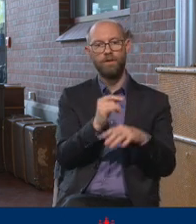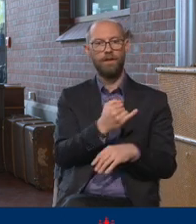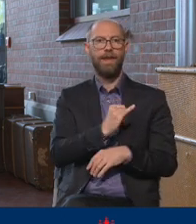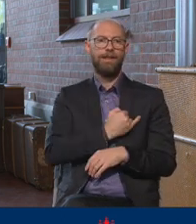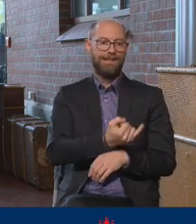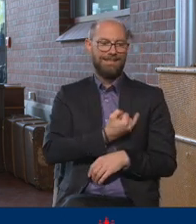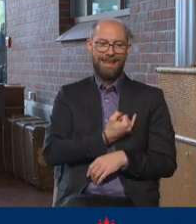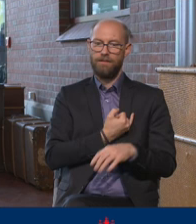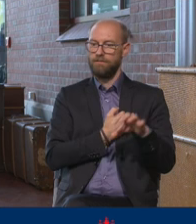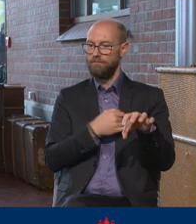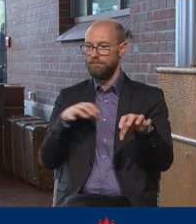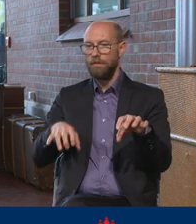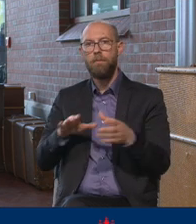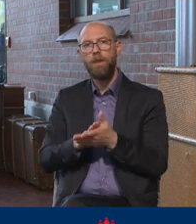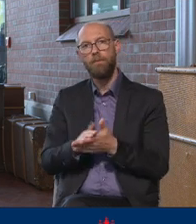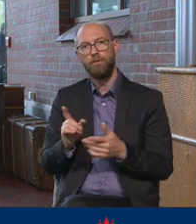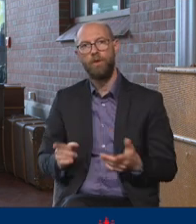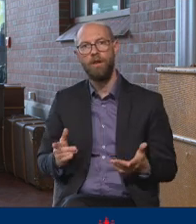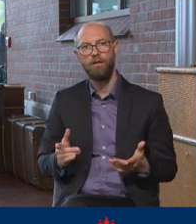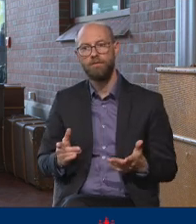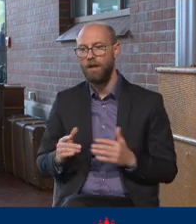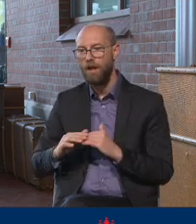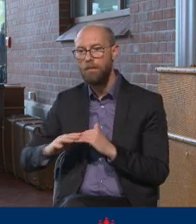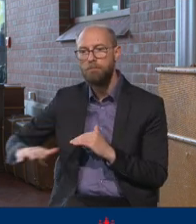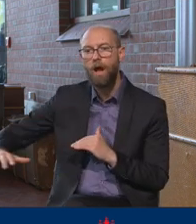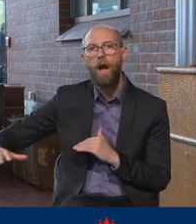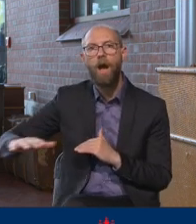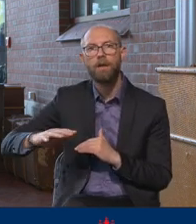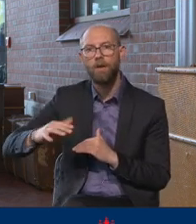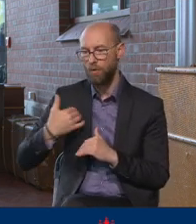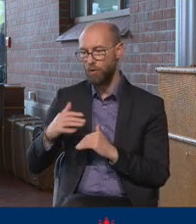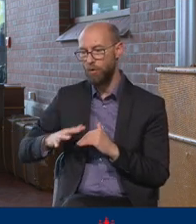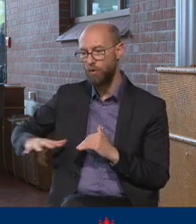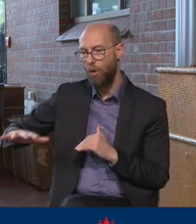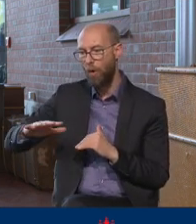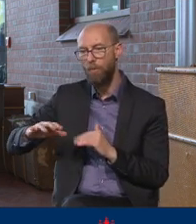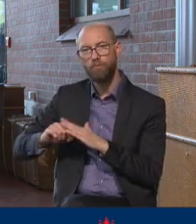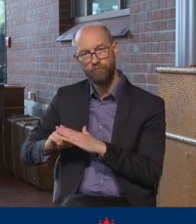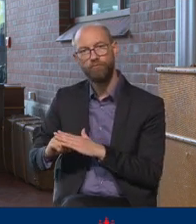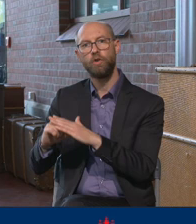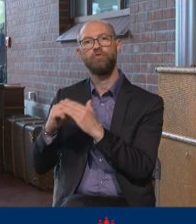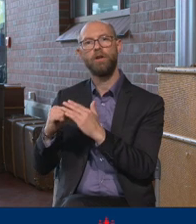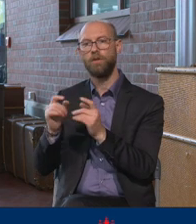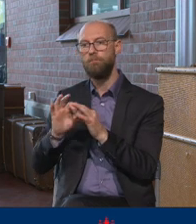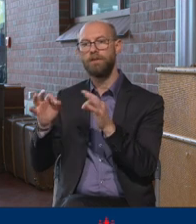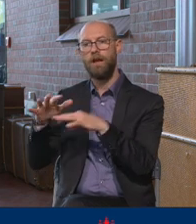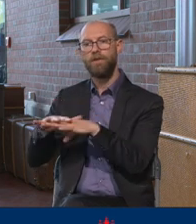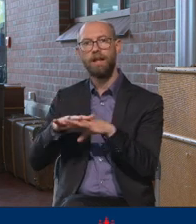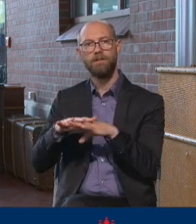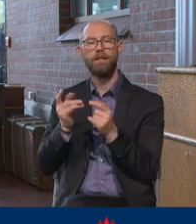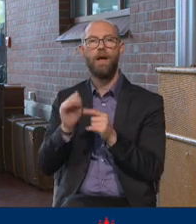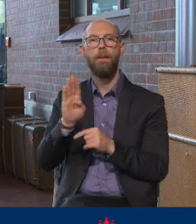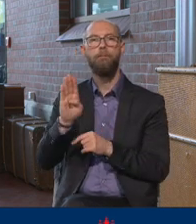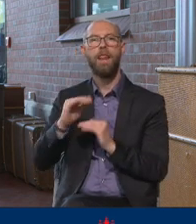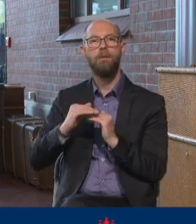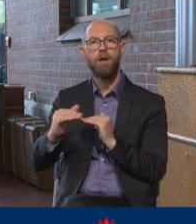bewahrt werden kann parks und grünräume sollen gestärkt und besser vernetzt werden dafür sind eben der bilder park und auch der